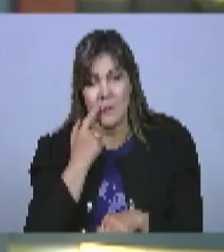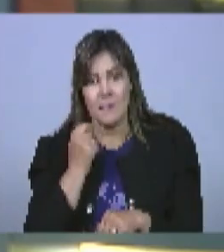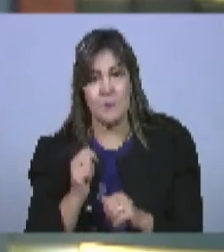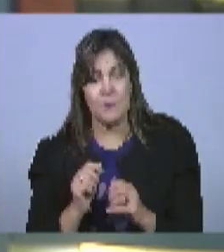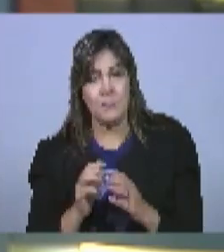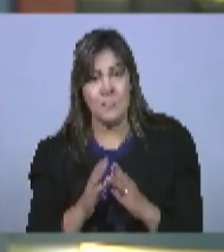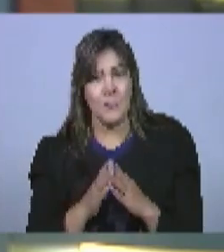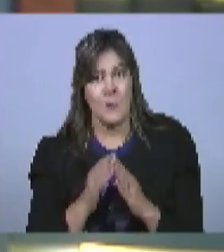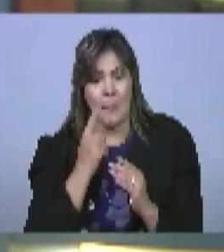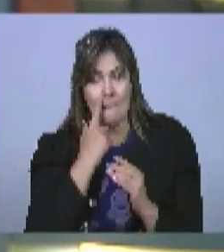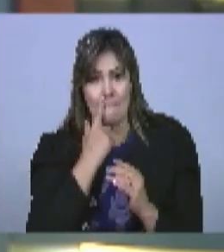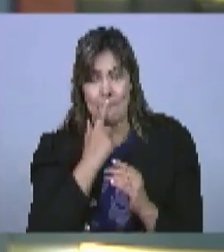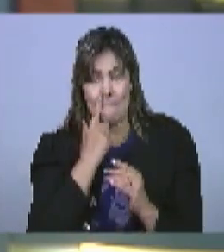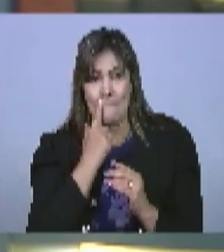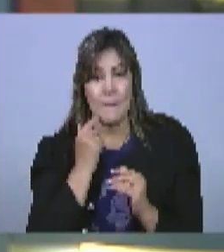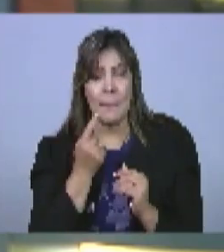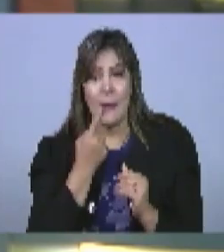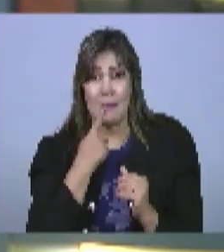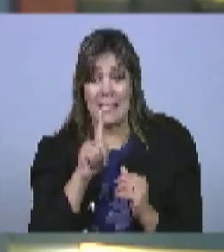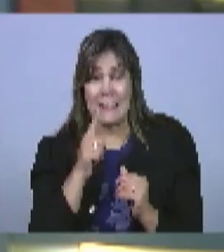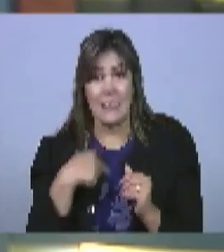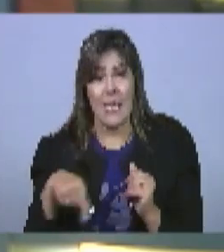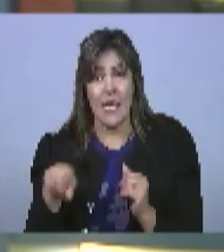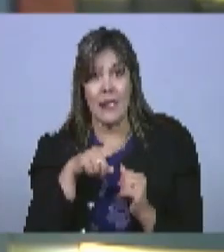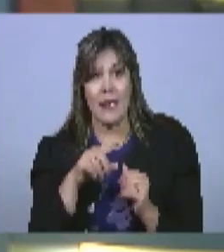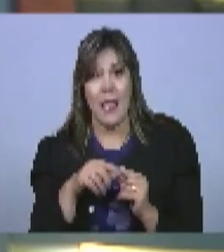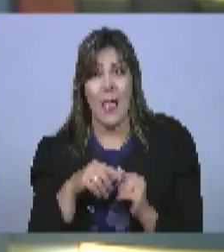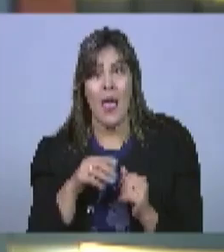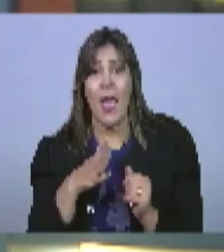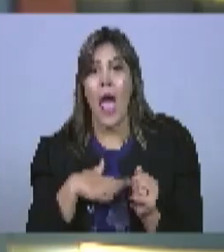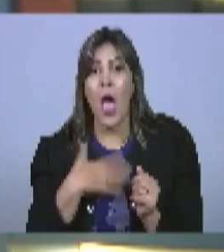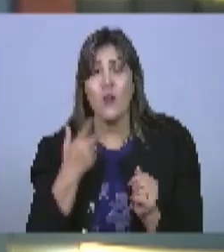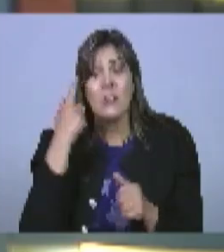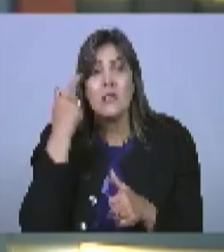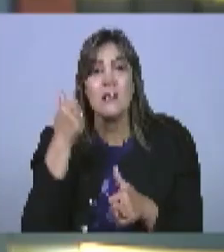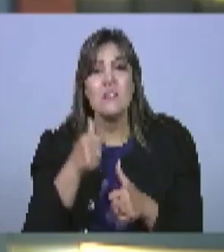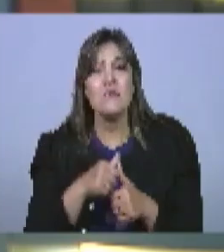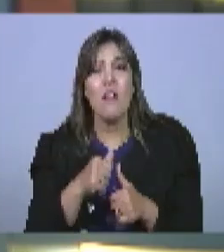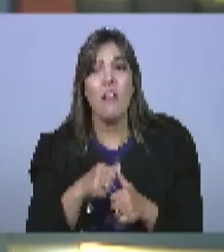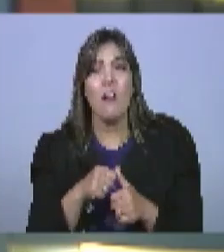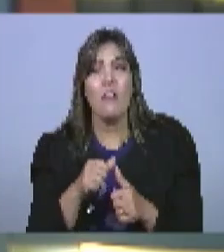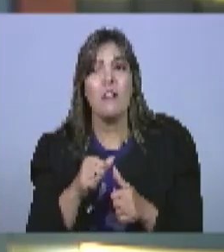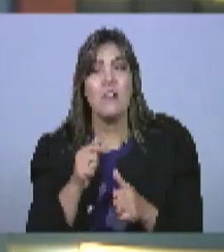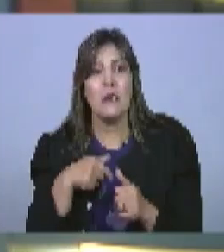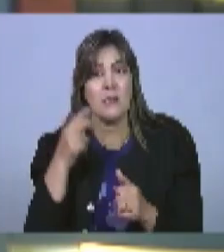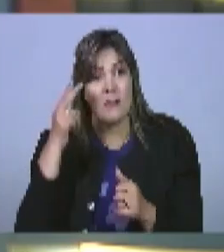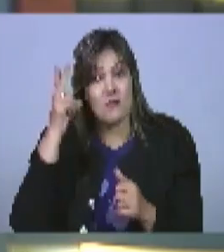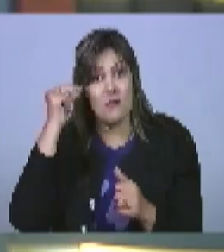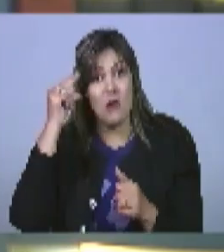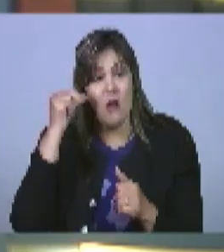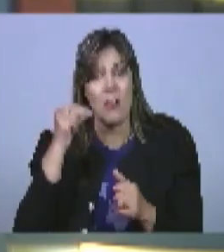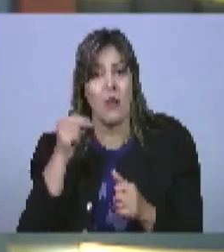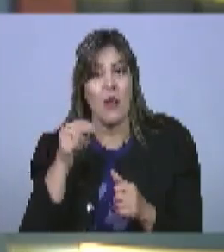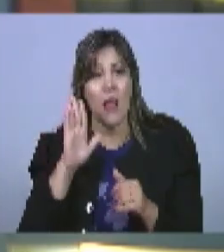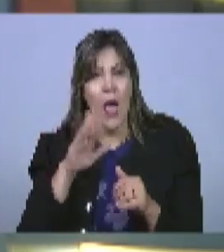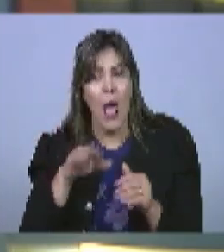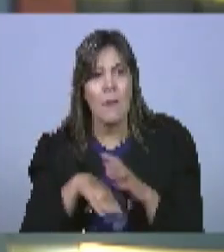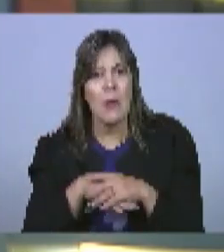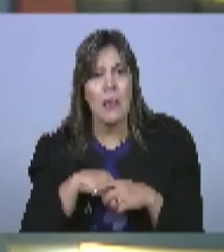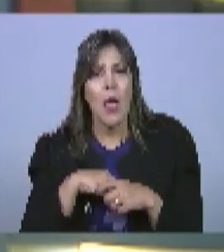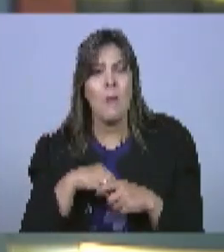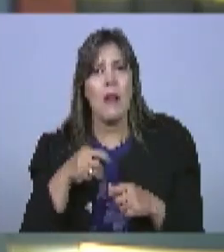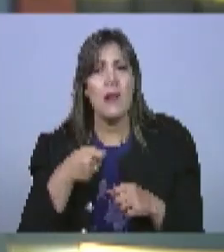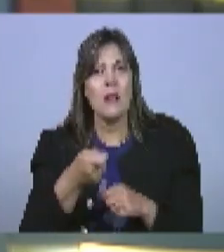يعني بس احنا محتاجين نتذكر شويه ان اسرائيل قامت بعمليات